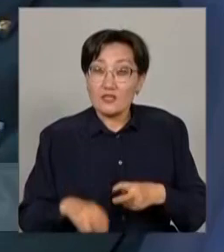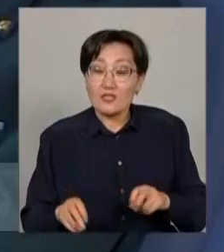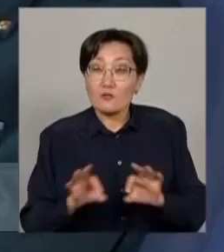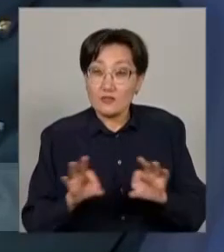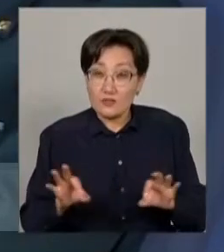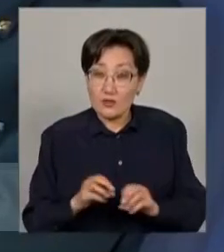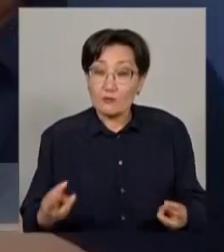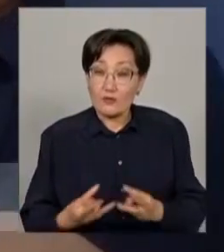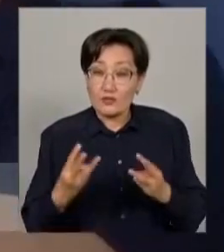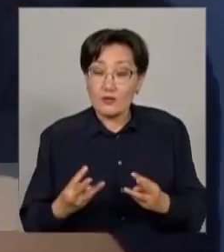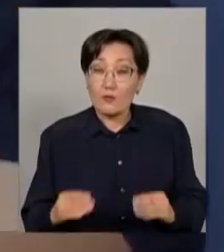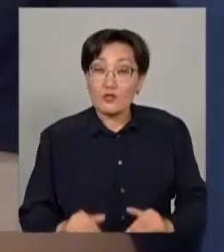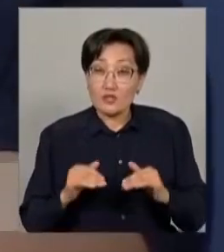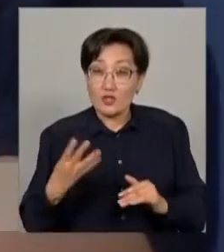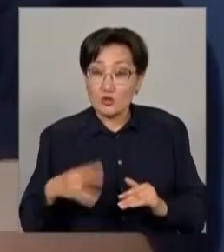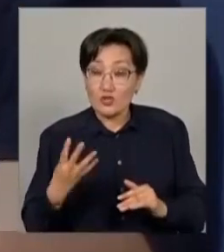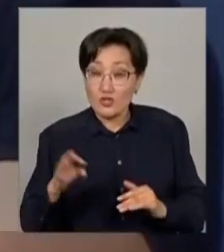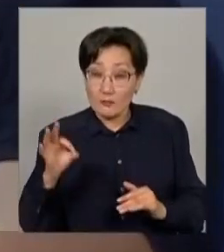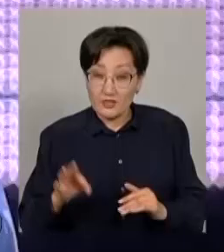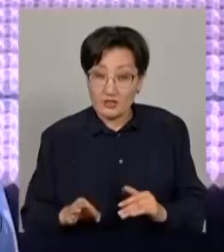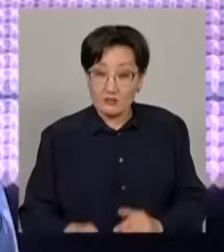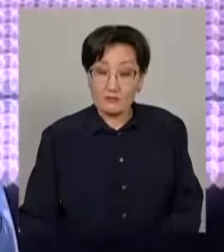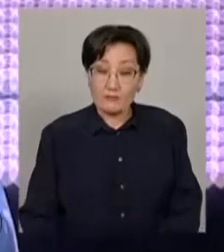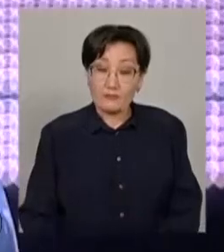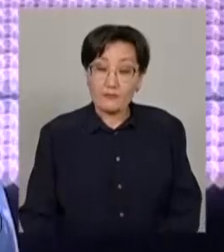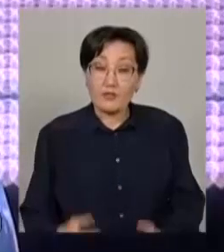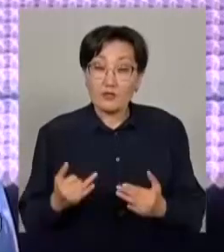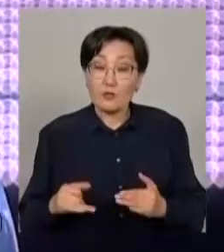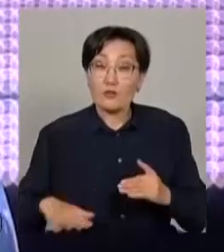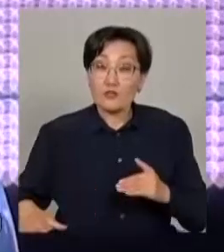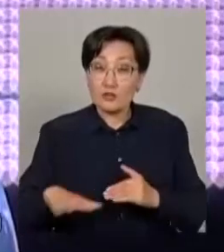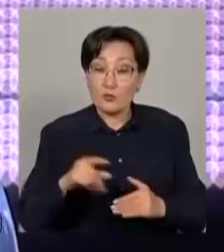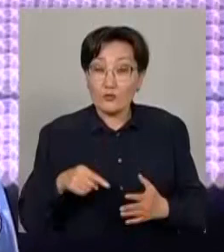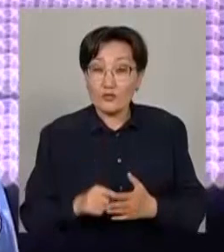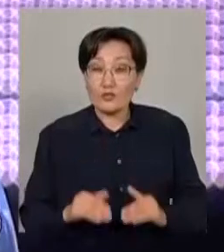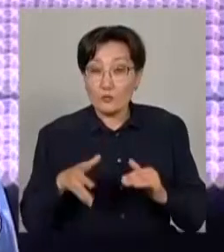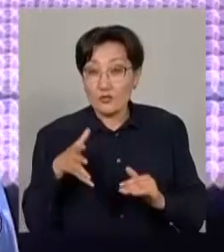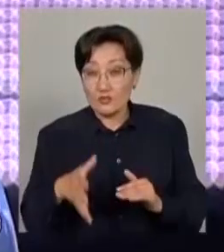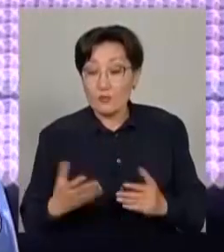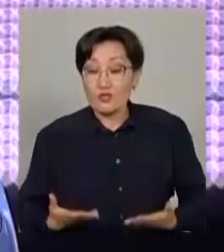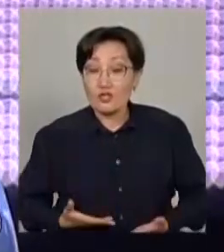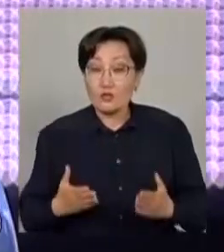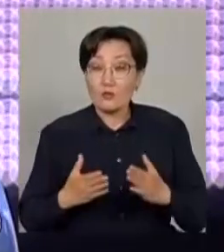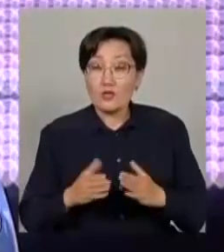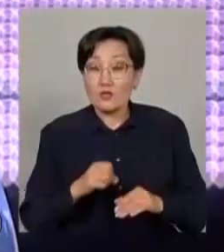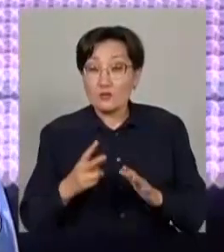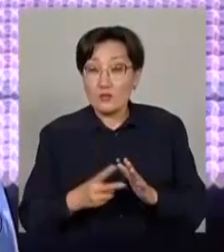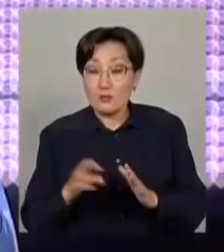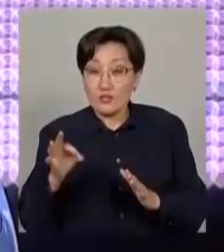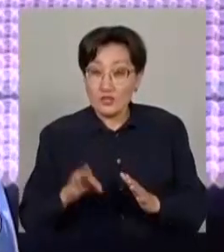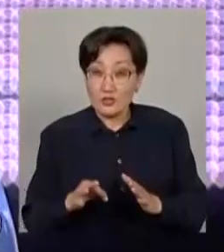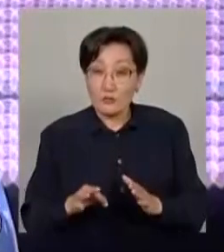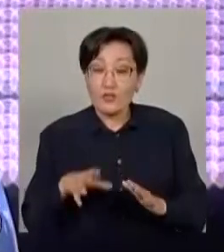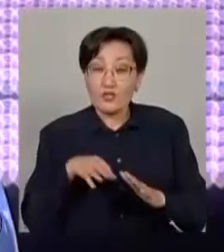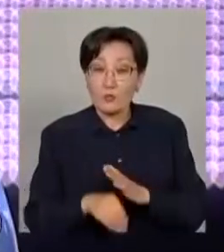Возгорание бытовых приборов выросло на 44%. Сегодня на территории города свыше 5000 жилых домов, или 17%